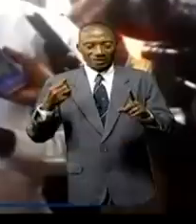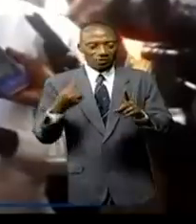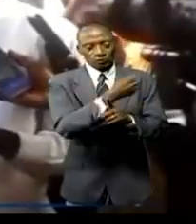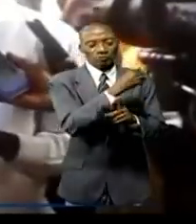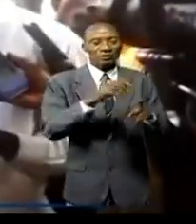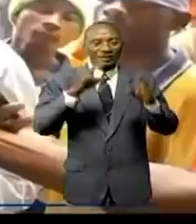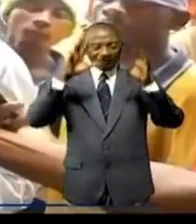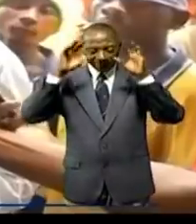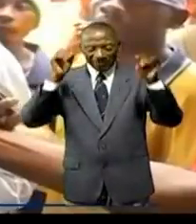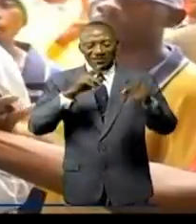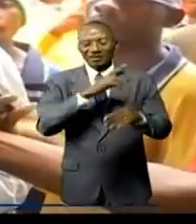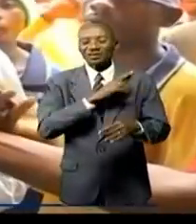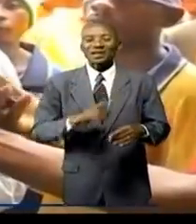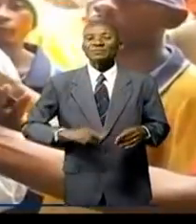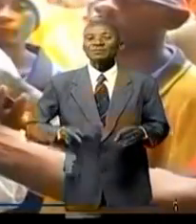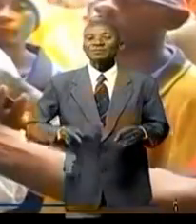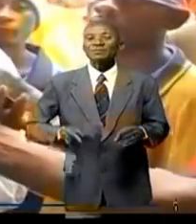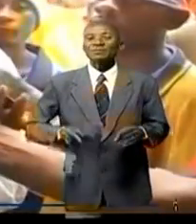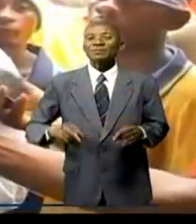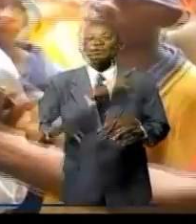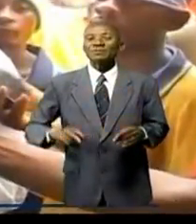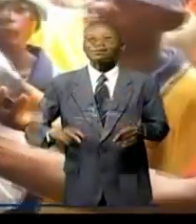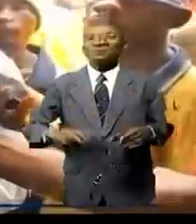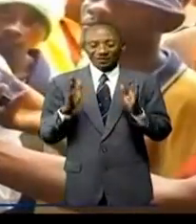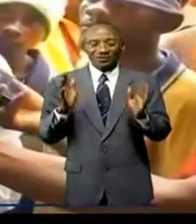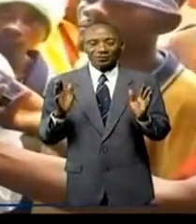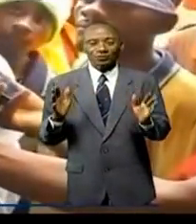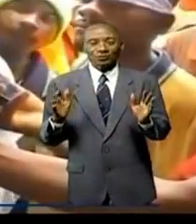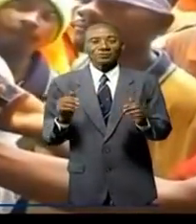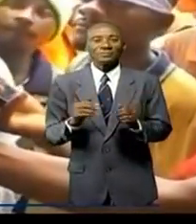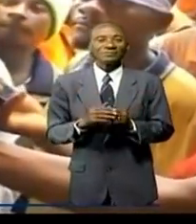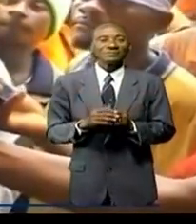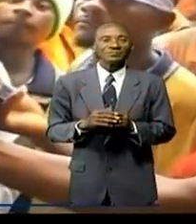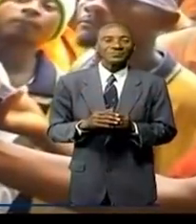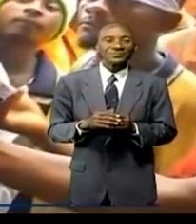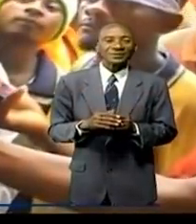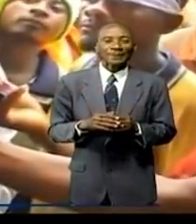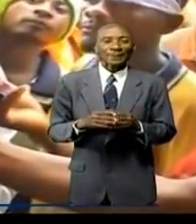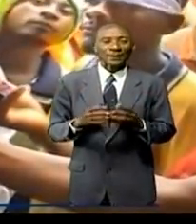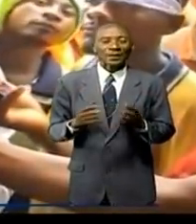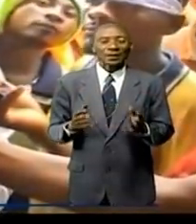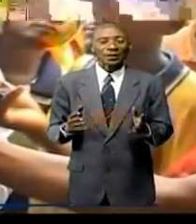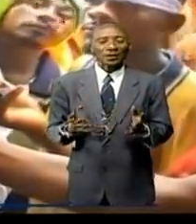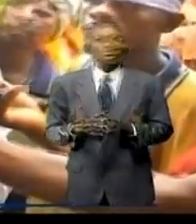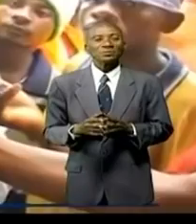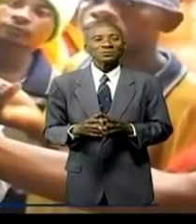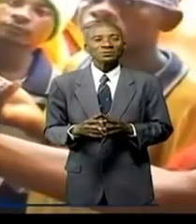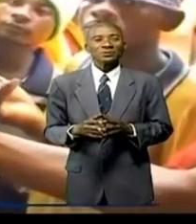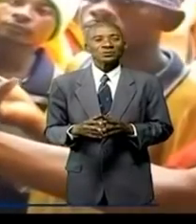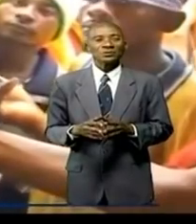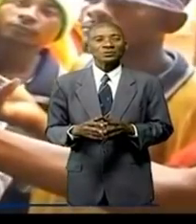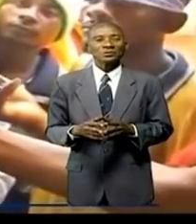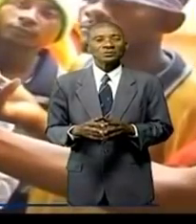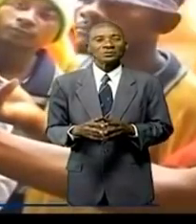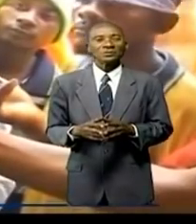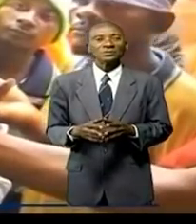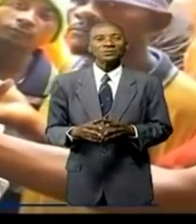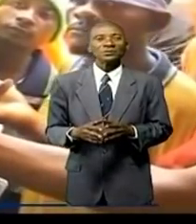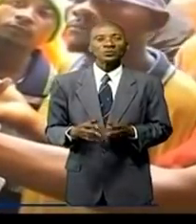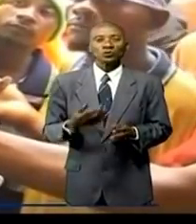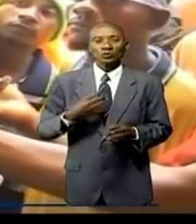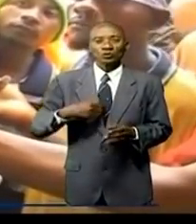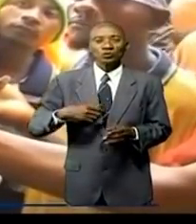mettons à garde toutes les personnes qui planifient jour et nuit de paralyser